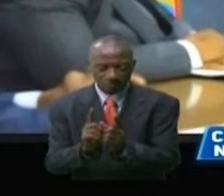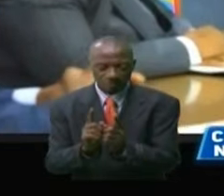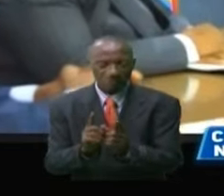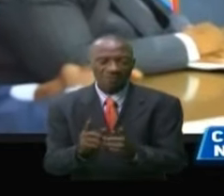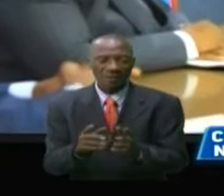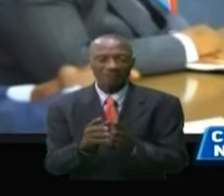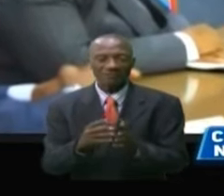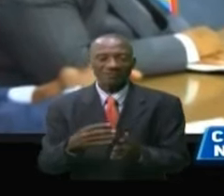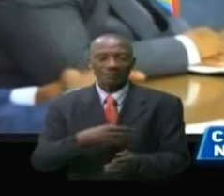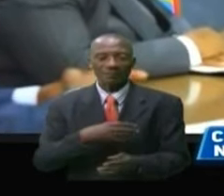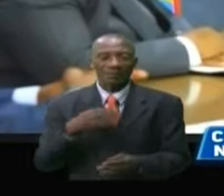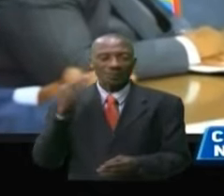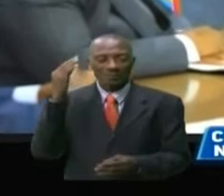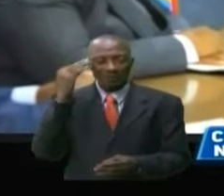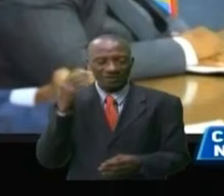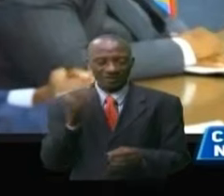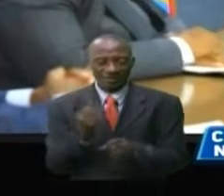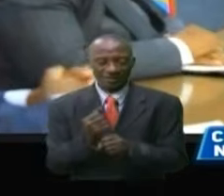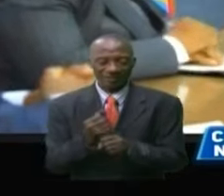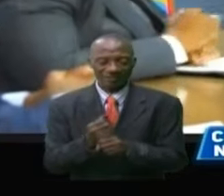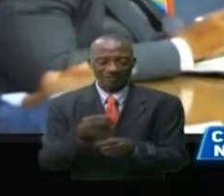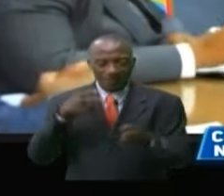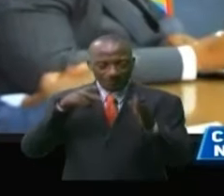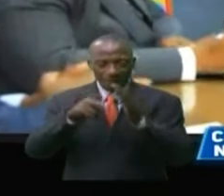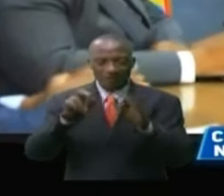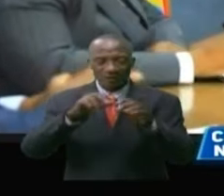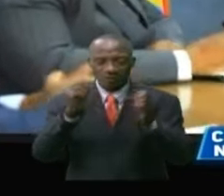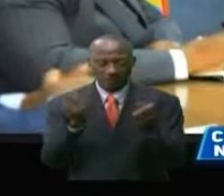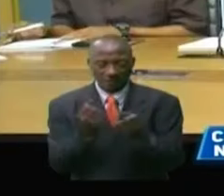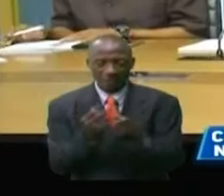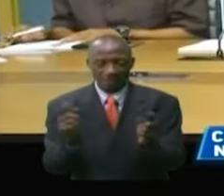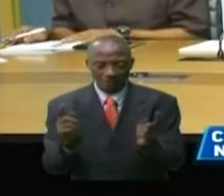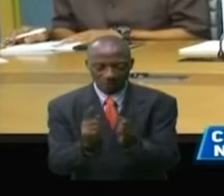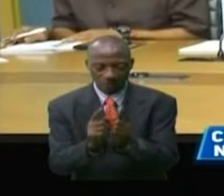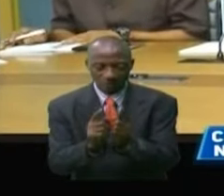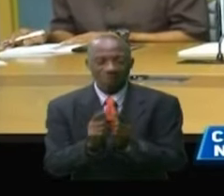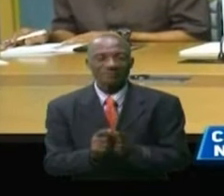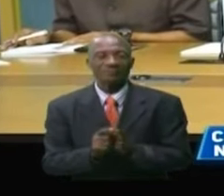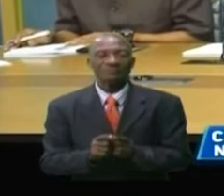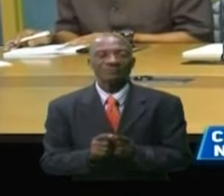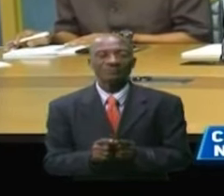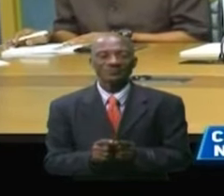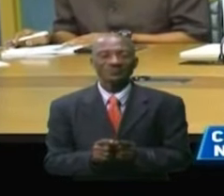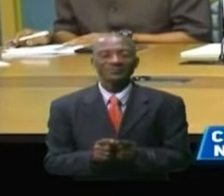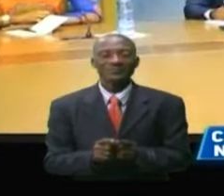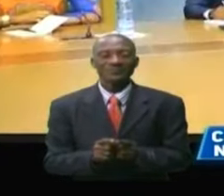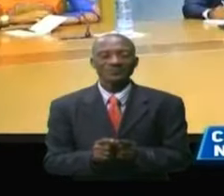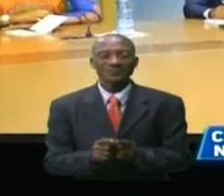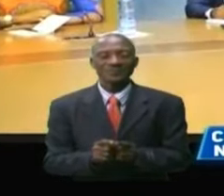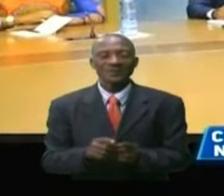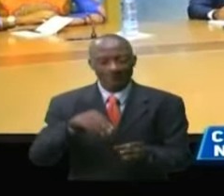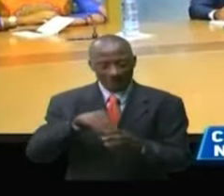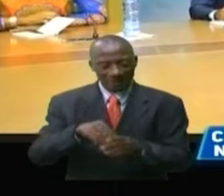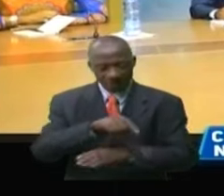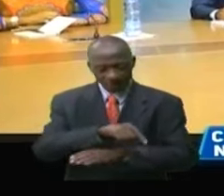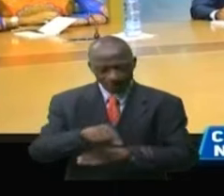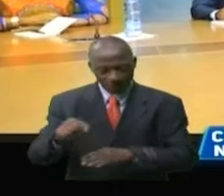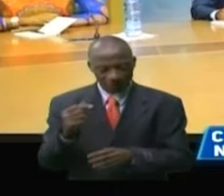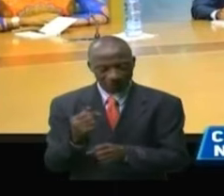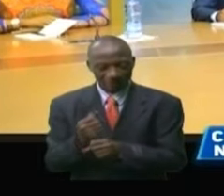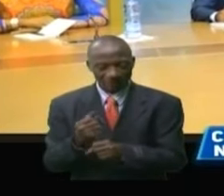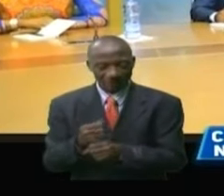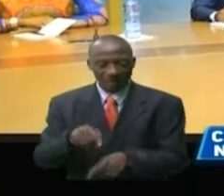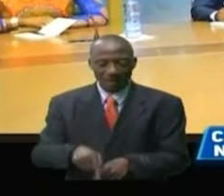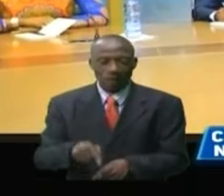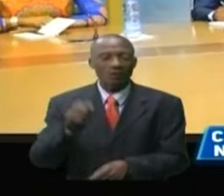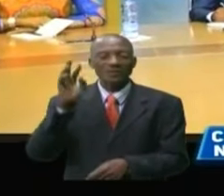la ministre de l'Emploi, Travail et Prévoyance sociale, Claudine Doucy Mwakembe, c'est lundi 16 octobre 2023 à son bureau de travail à